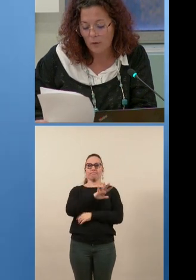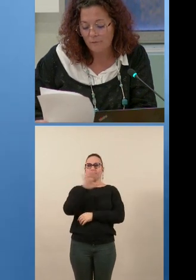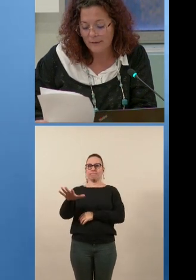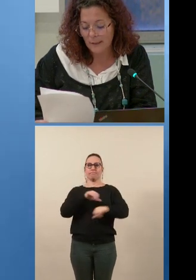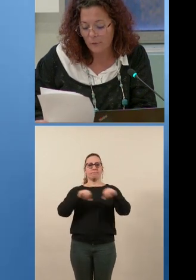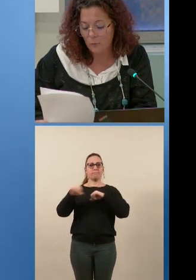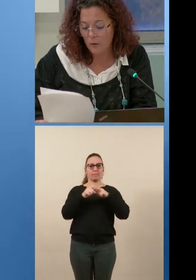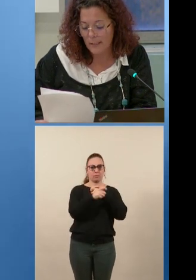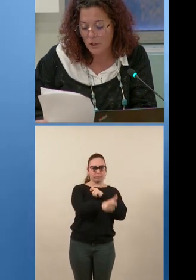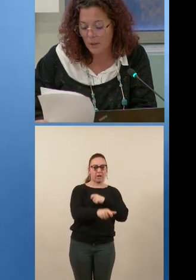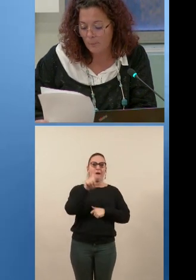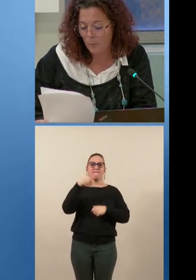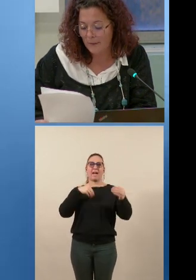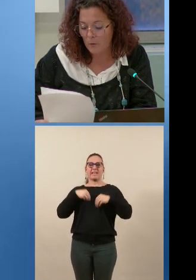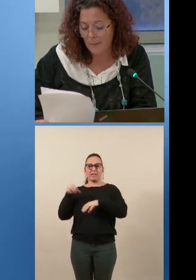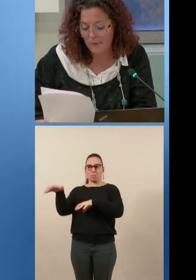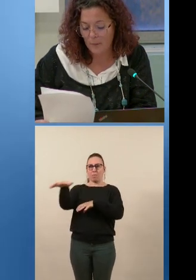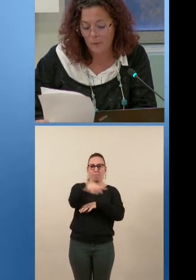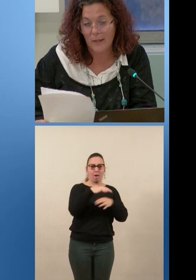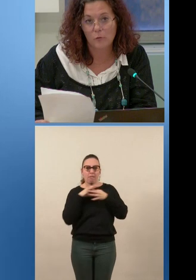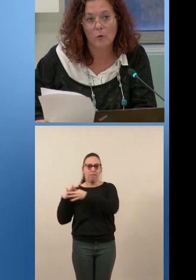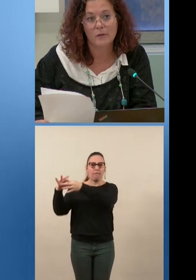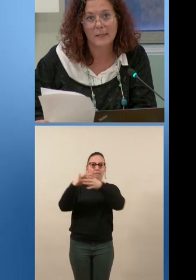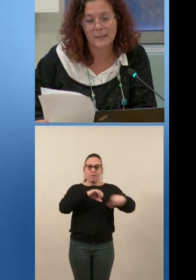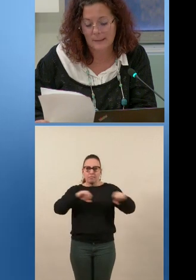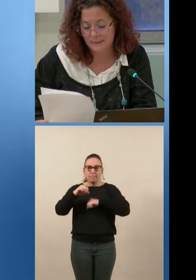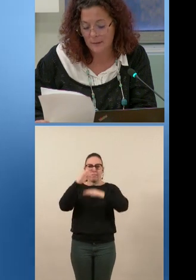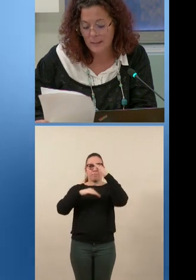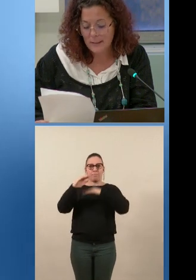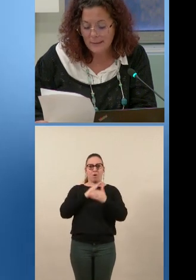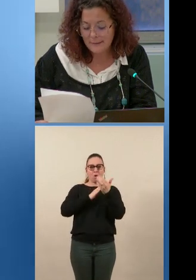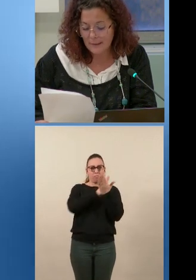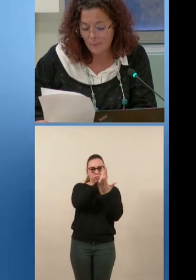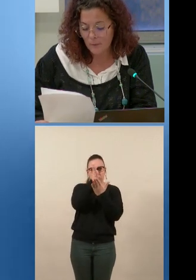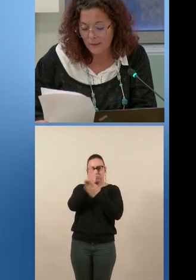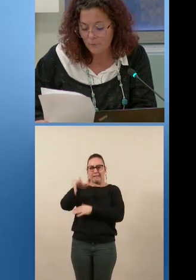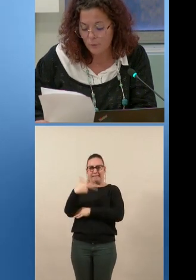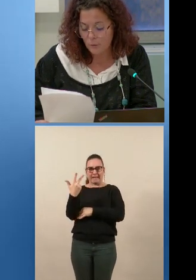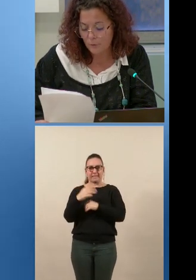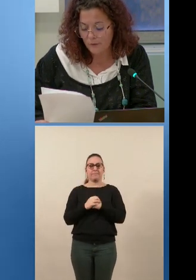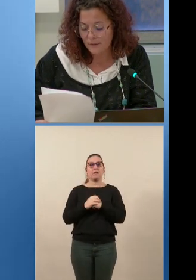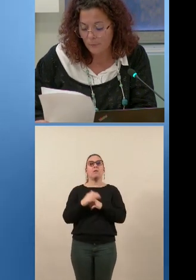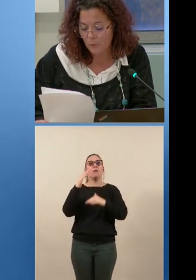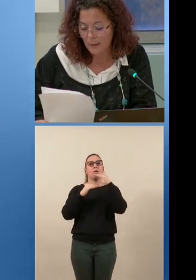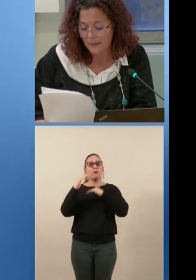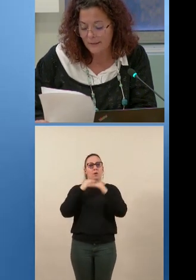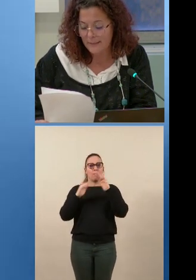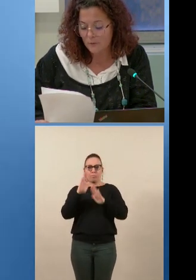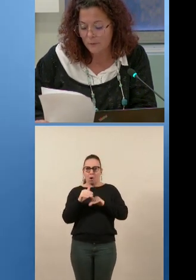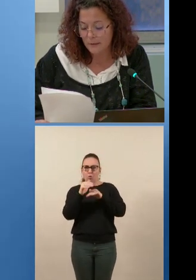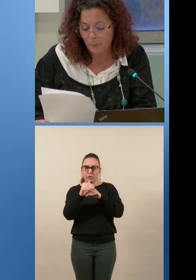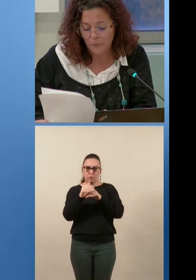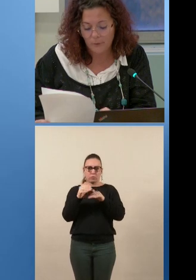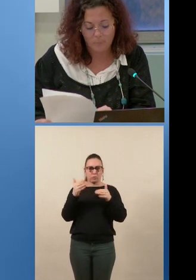cours 20 directions engagées pour mettre en place un plan d'action en 13 axes c'est un plan qui évolue au fil des besoins et des